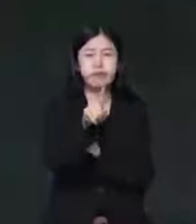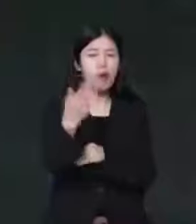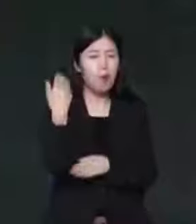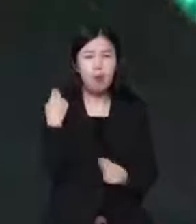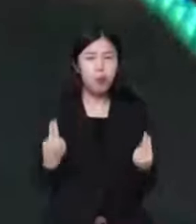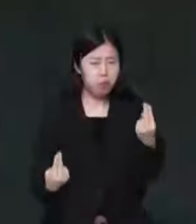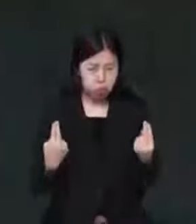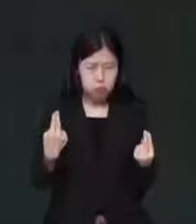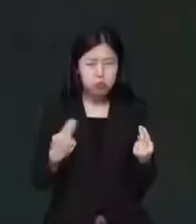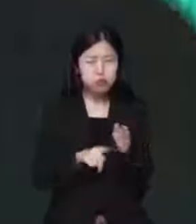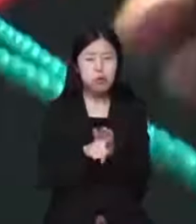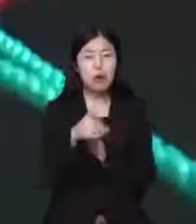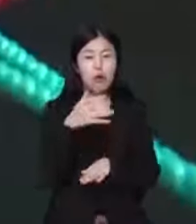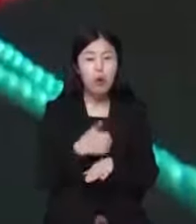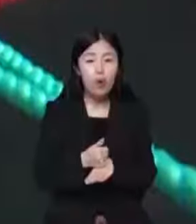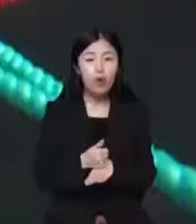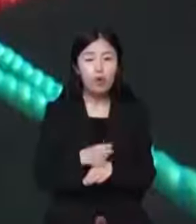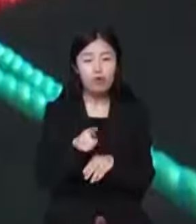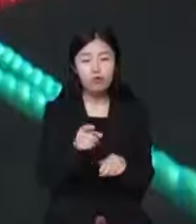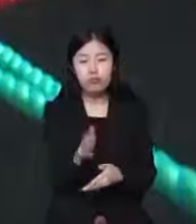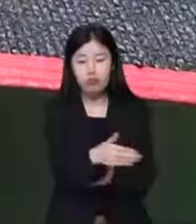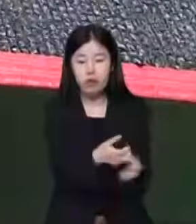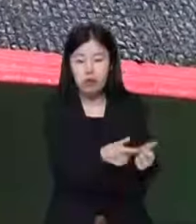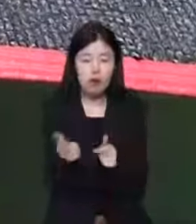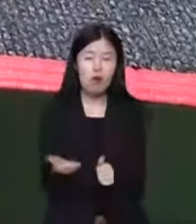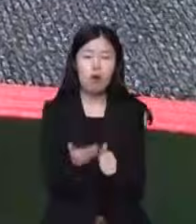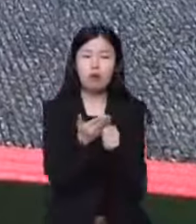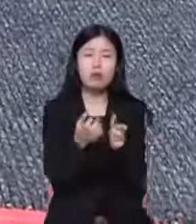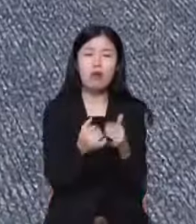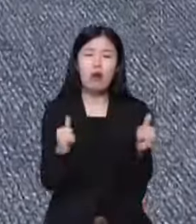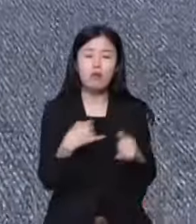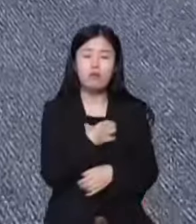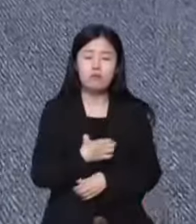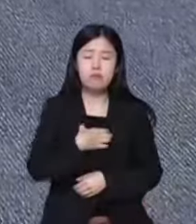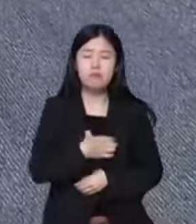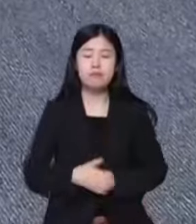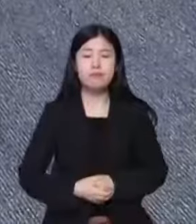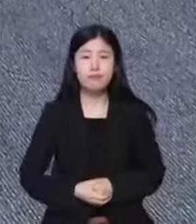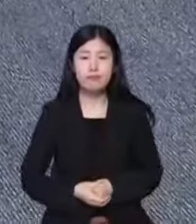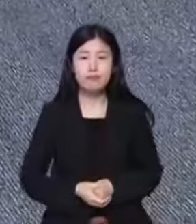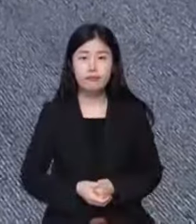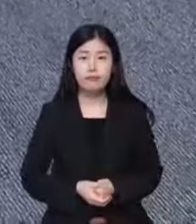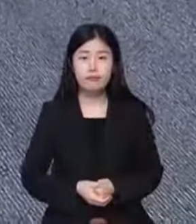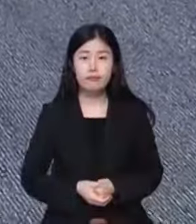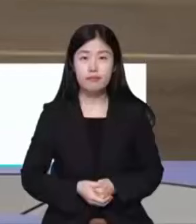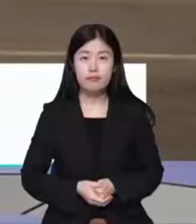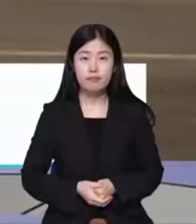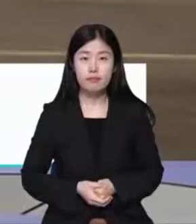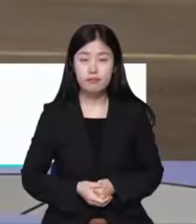지속되면서 양식 어민들의 근심이 커지고 있습니다. KBC 강동일입니다.